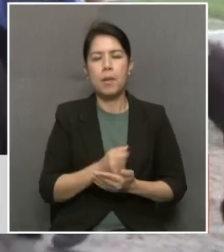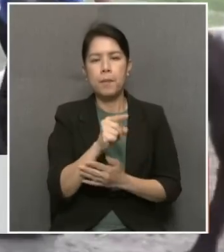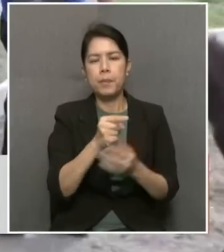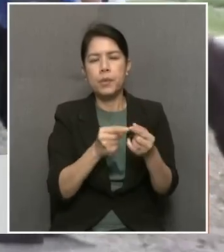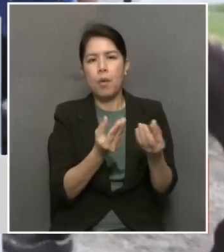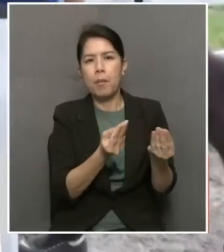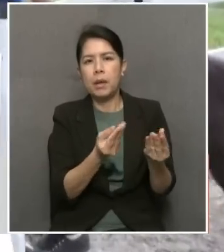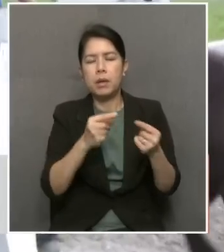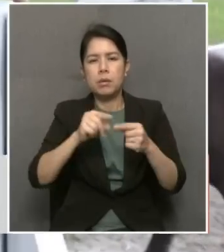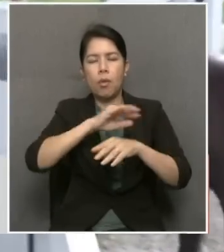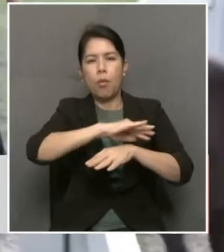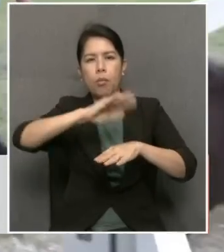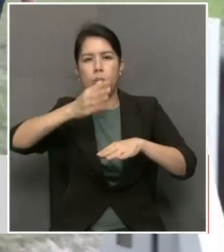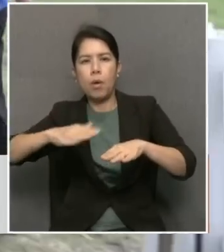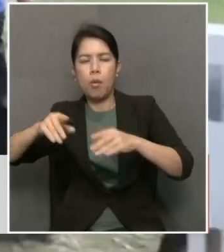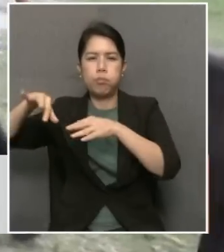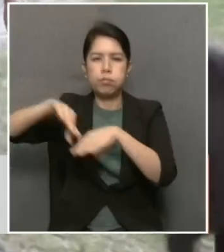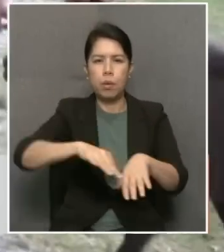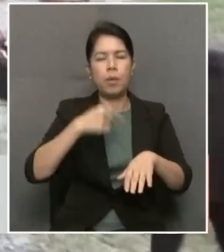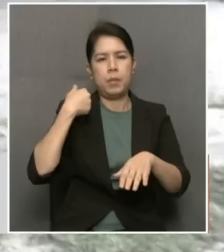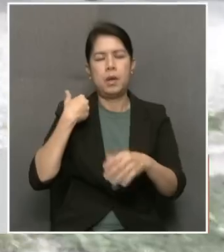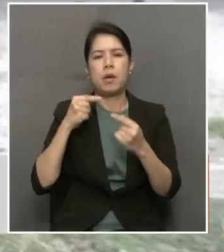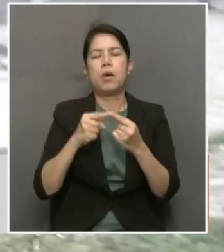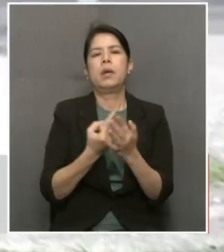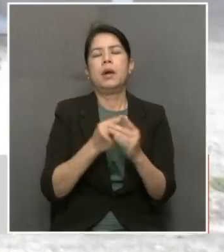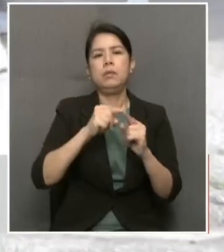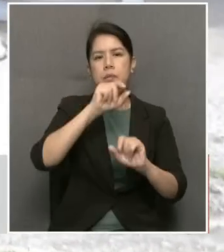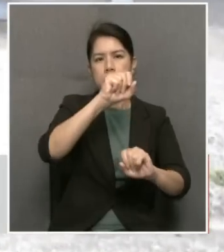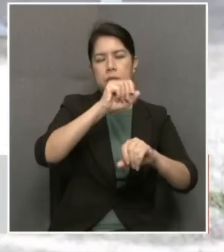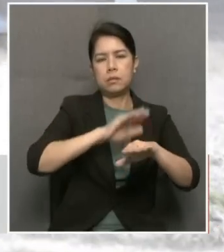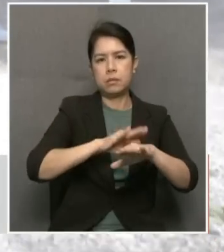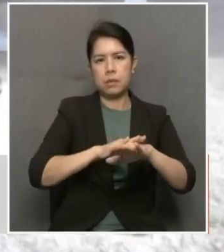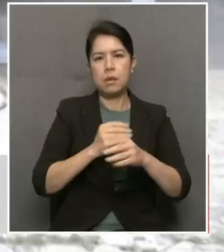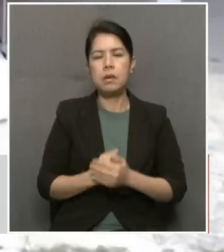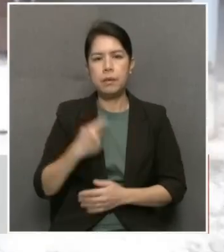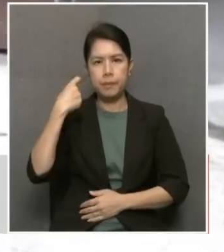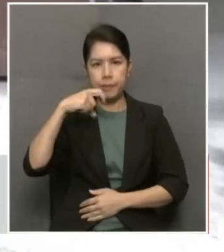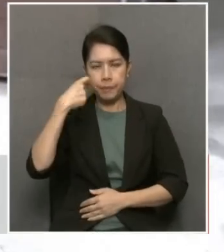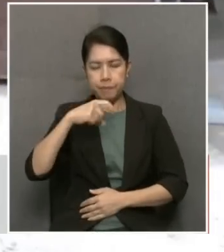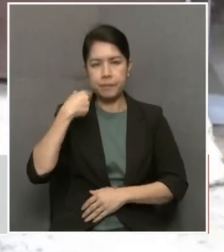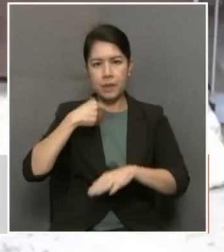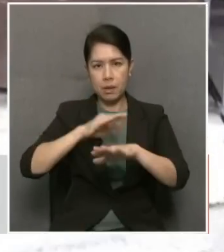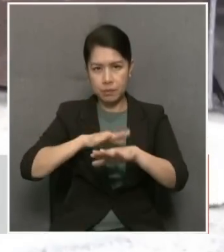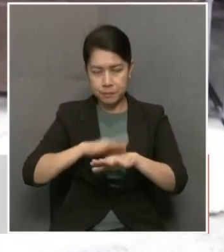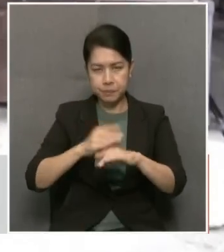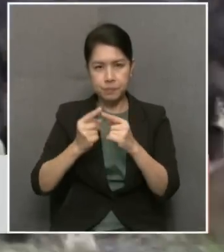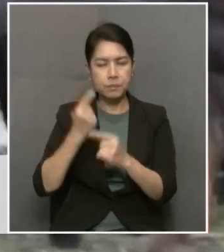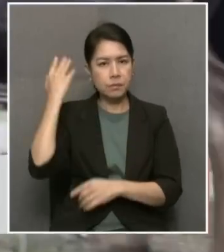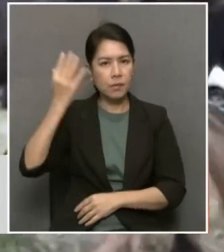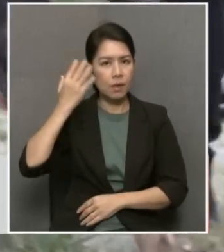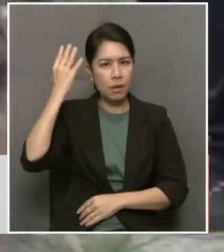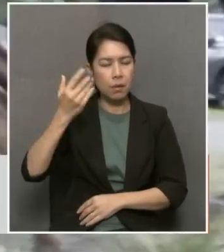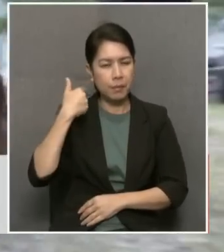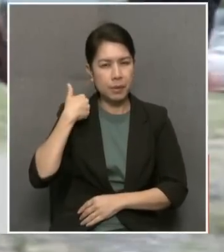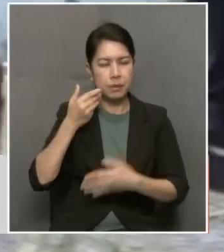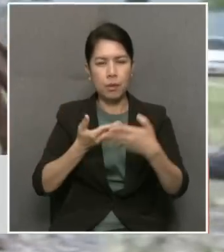จะไม่ถล่มฟิลิปปินส์โดยตรงก็ตามค่ะส่วนที่ฮ่องกงนะคะก็ประกาศเตือนภัยพายุไต้ฝุ่นโคอินุระดับ1